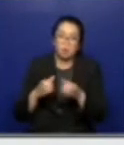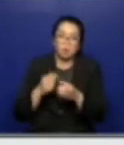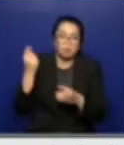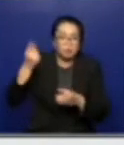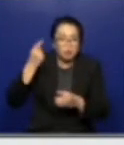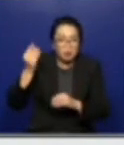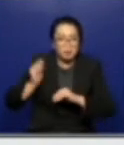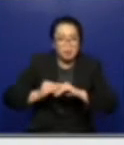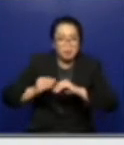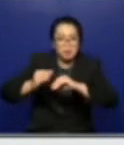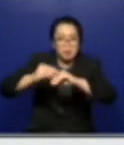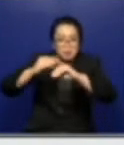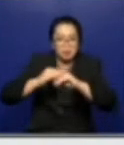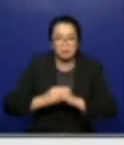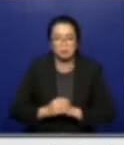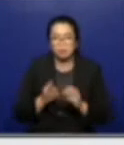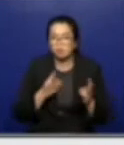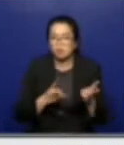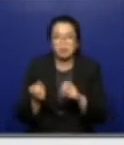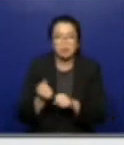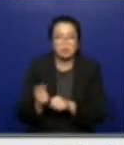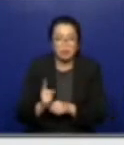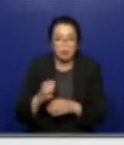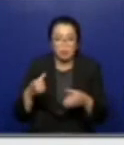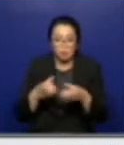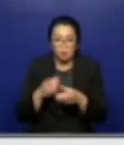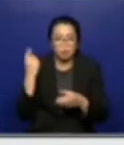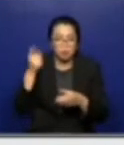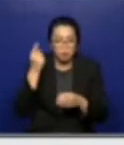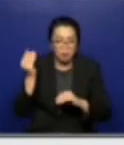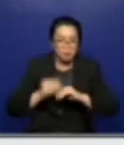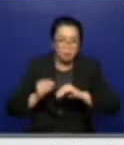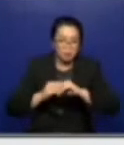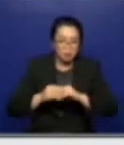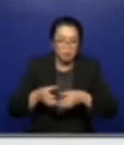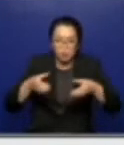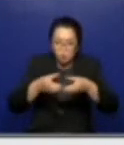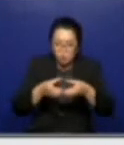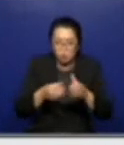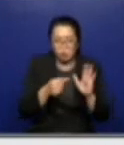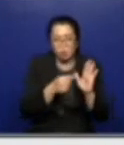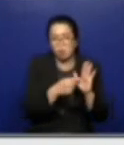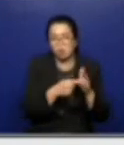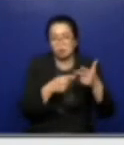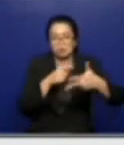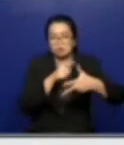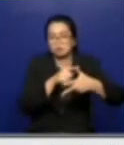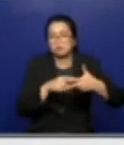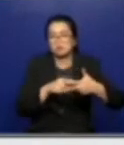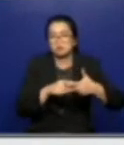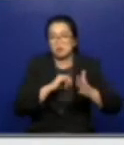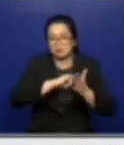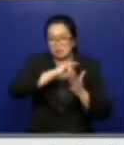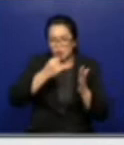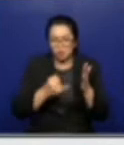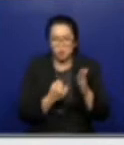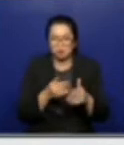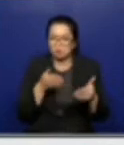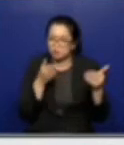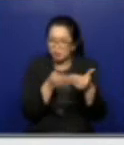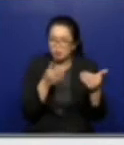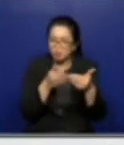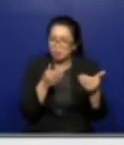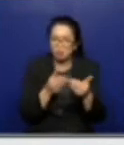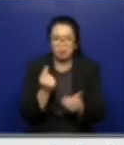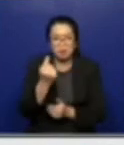งให้นักท่องเที่ยวเพิ่มนักท่องเที่ยวที่เพิ่มขึ้นก็กระจุกอยู่ตามจุดต่างๆท่านต้องกระจาย